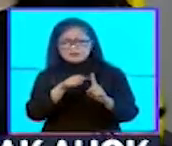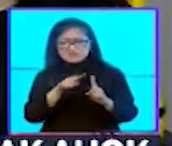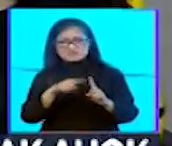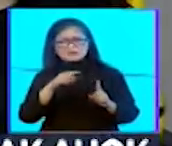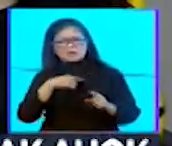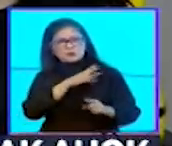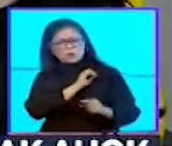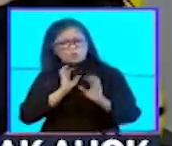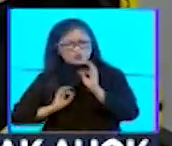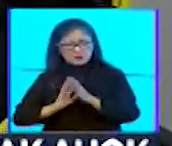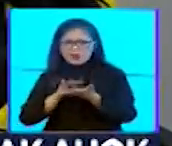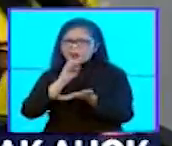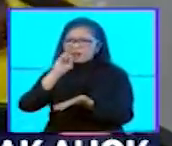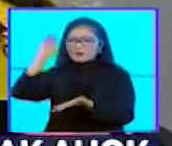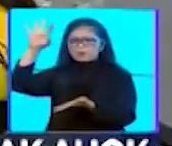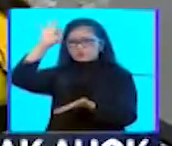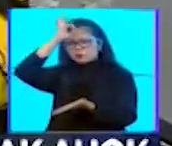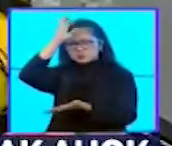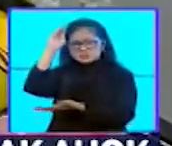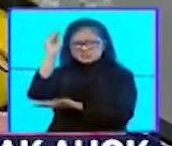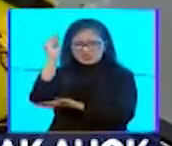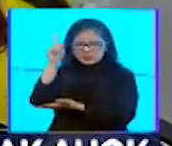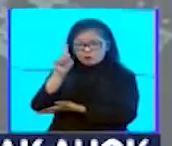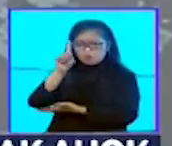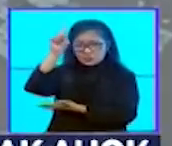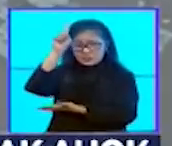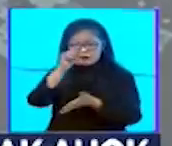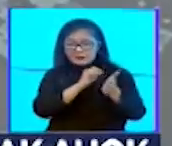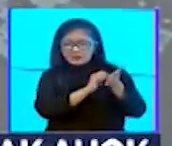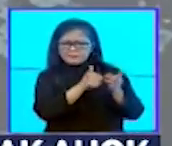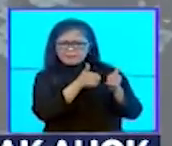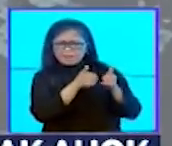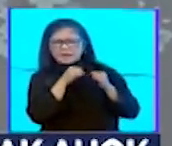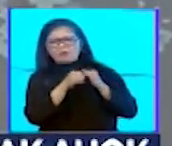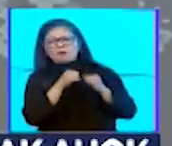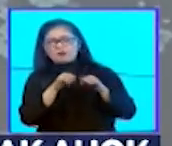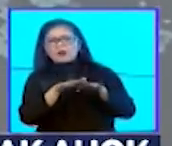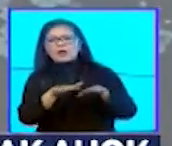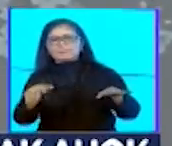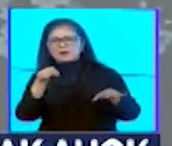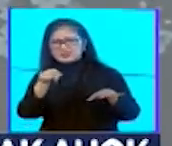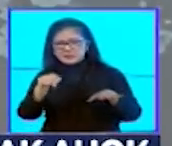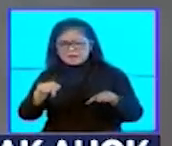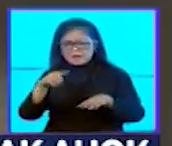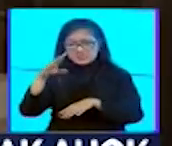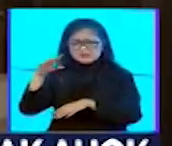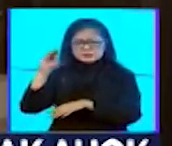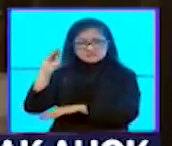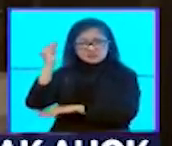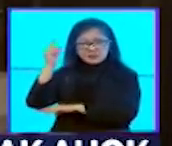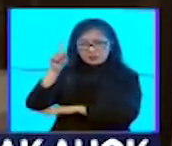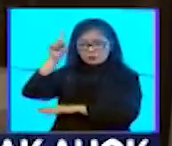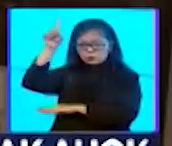melaporkan Ayu Thalia ke Polres Metro Jakarta Utara atas pencemaran nama baik. Kapolres Jakarta Utara, Kombes Pol Guruh Arif